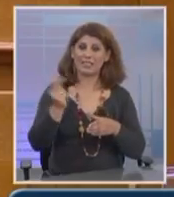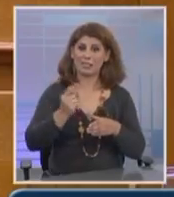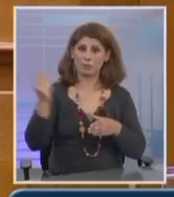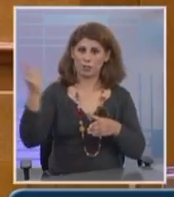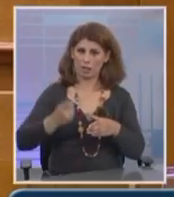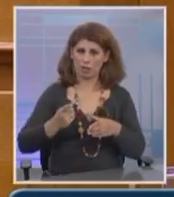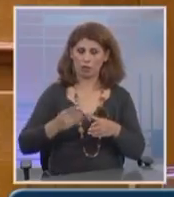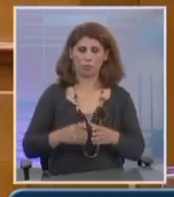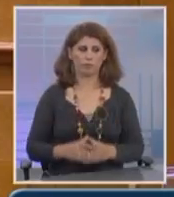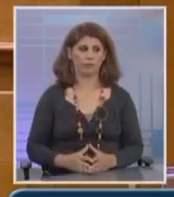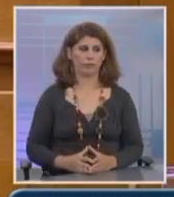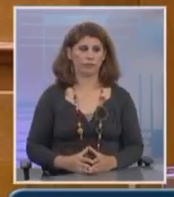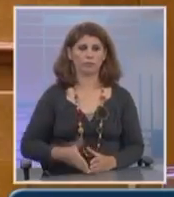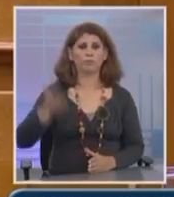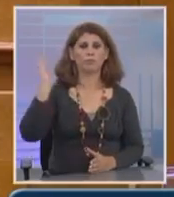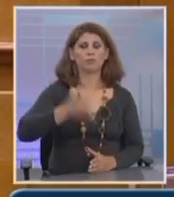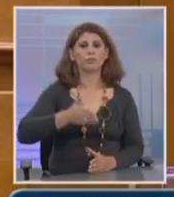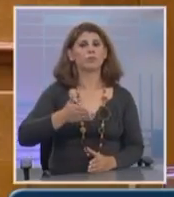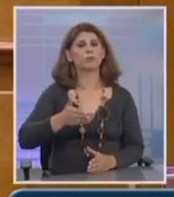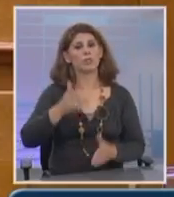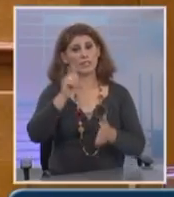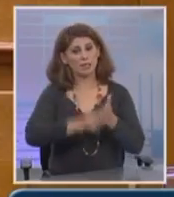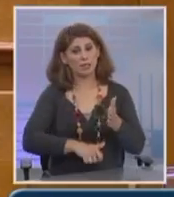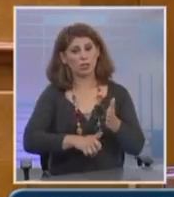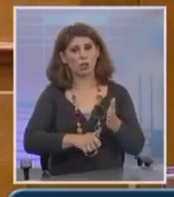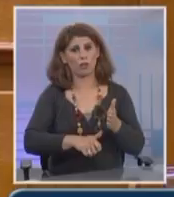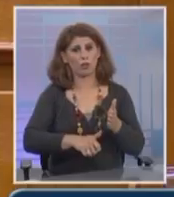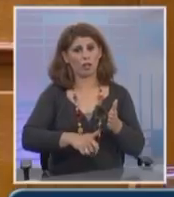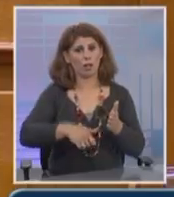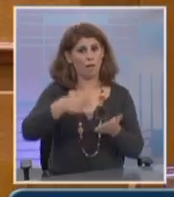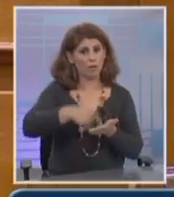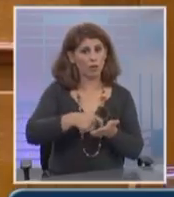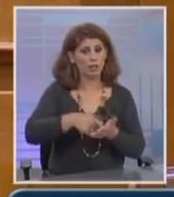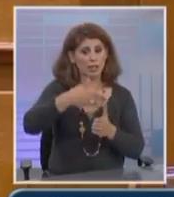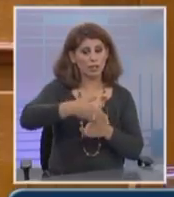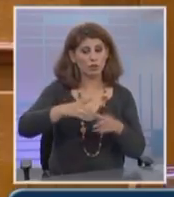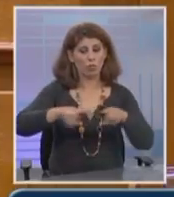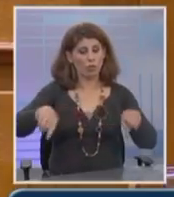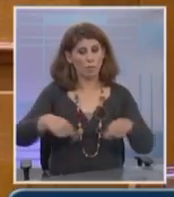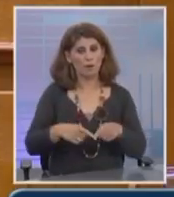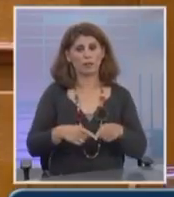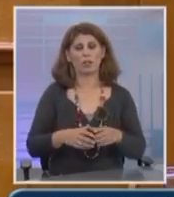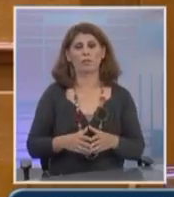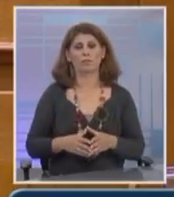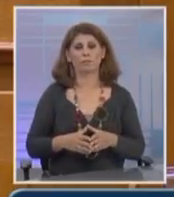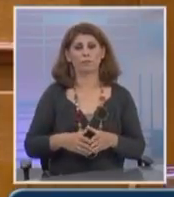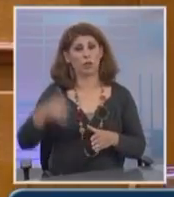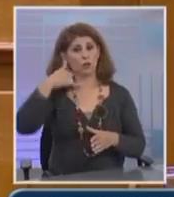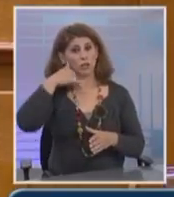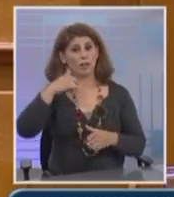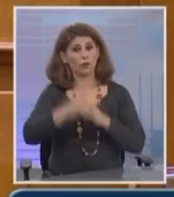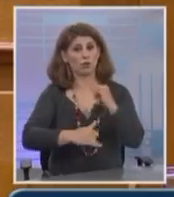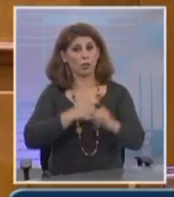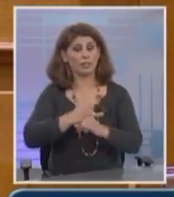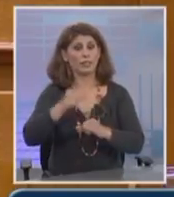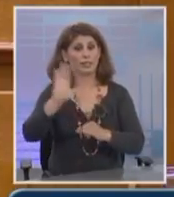3,5%. Επιβάλλεται τέλος διαμονής στα ξενοδοχεία, στα ενοικιαζόμενα δωμάτια. Τέλος στο τηλέφωνο, στο ίντερνετ,